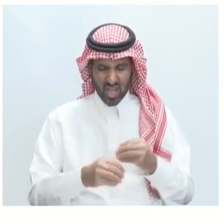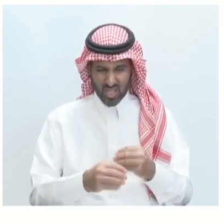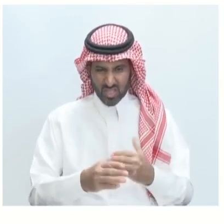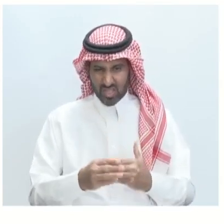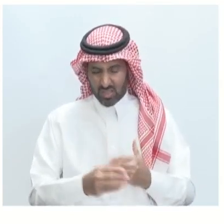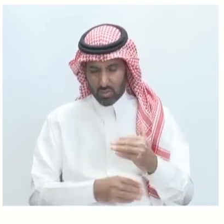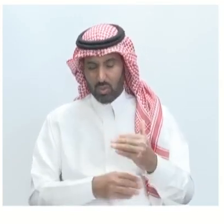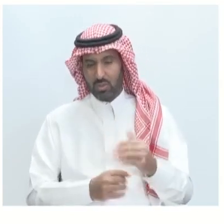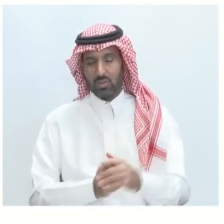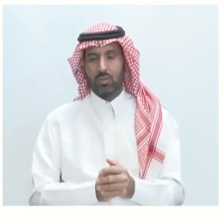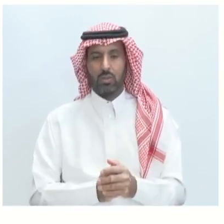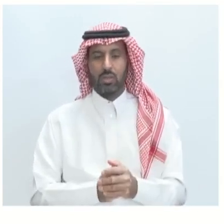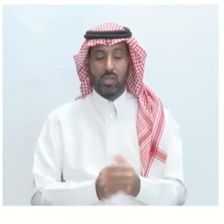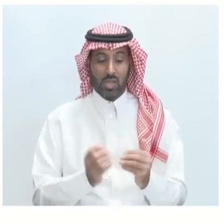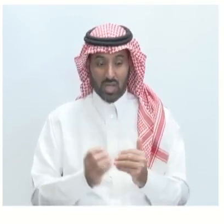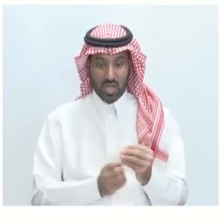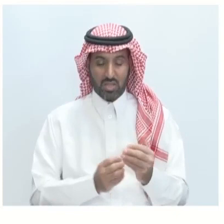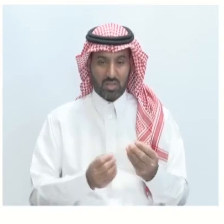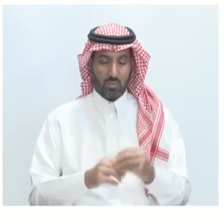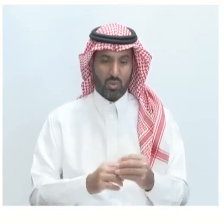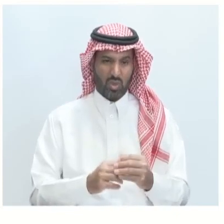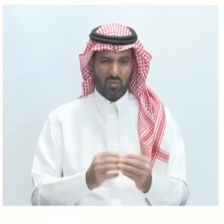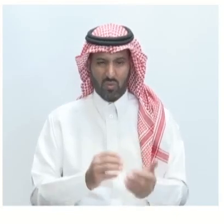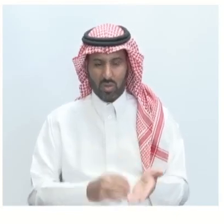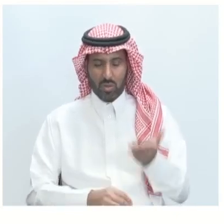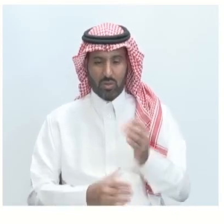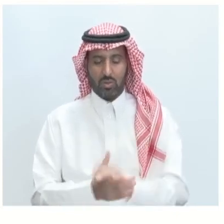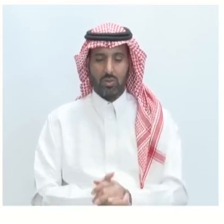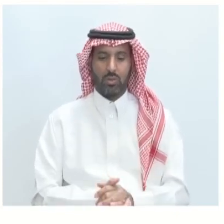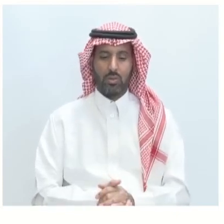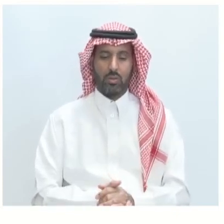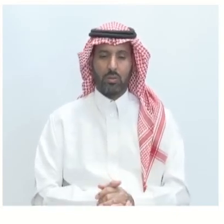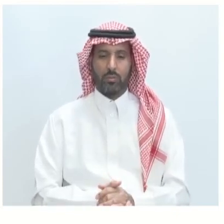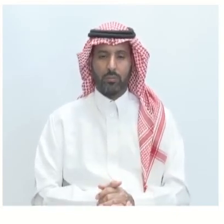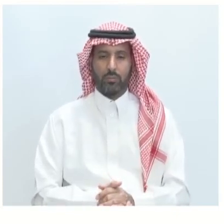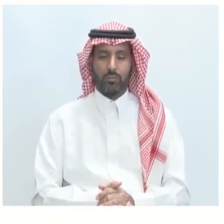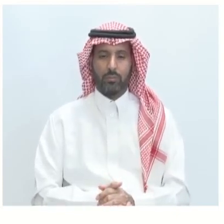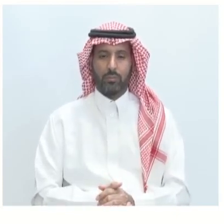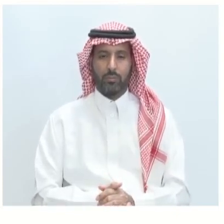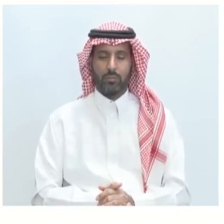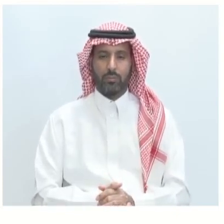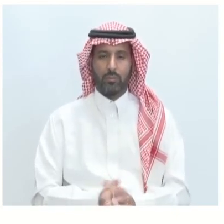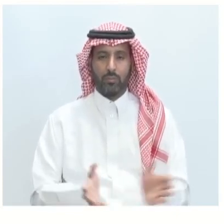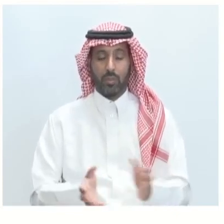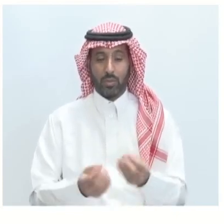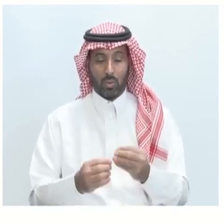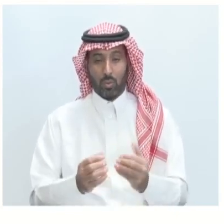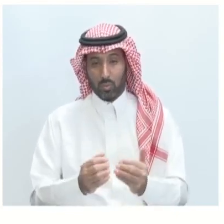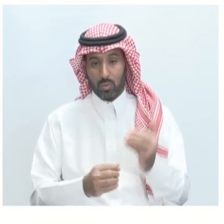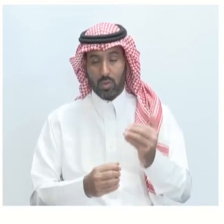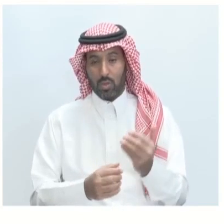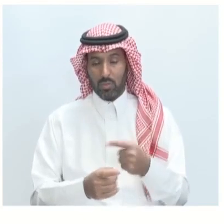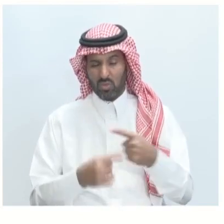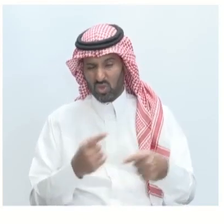او وصلت الى حد مرتفع او الى درجه عاليه اي تكون